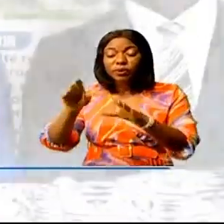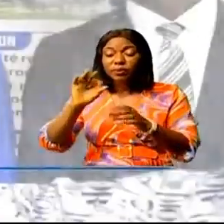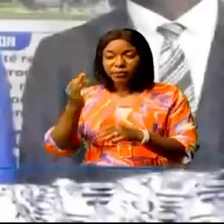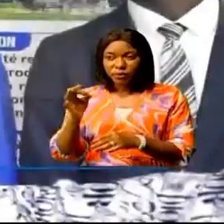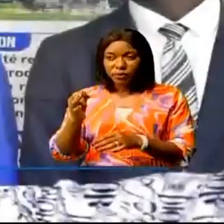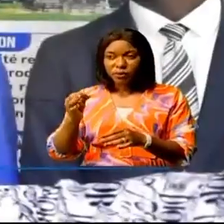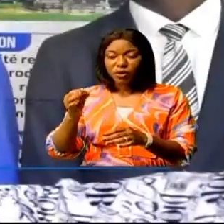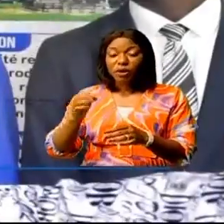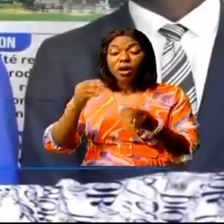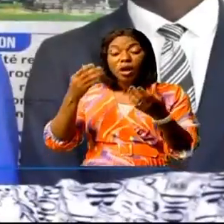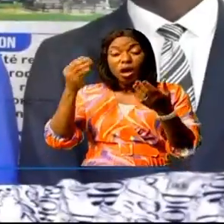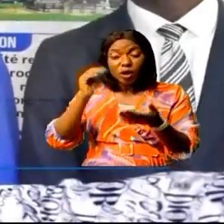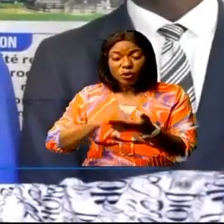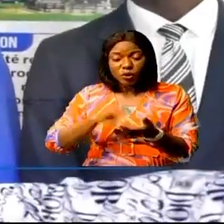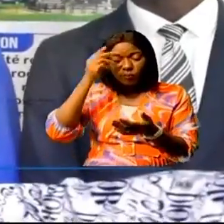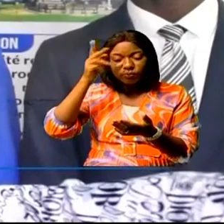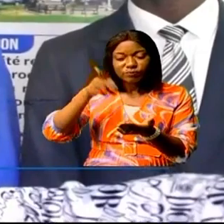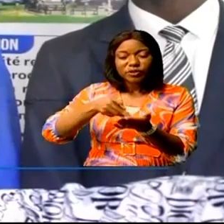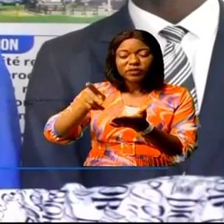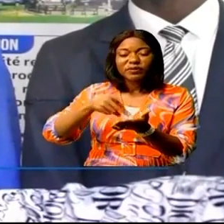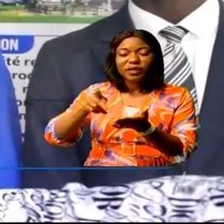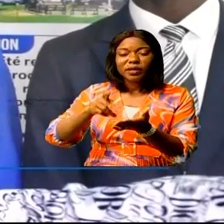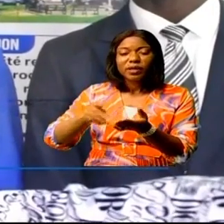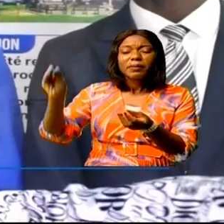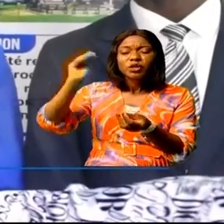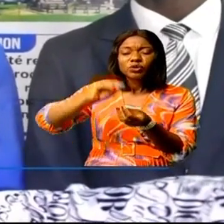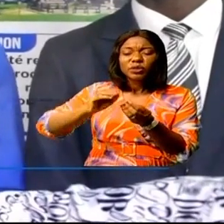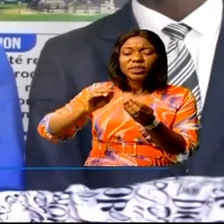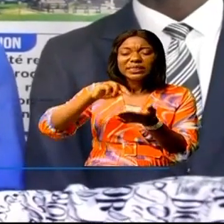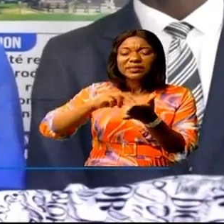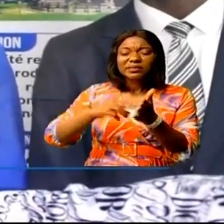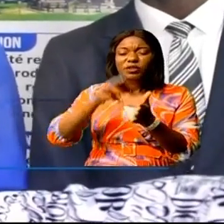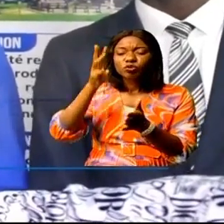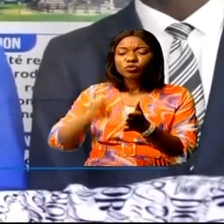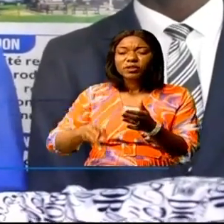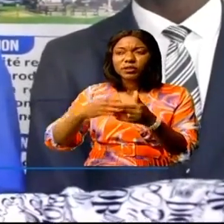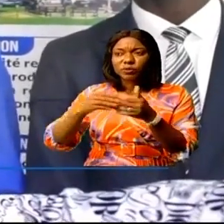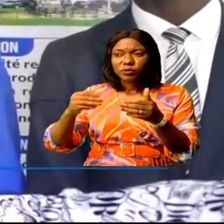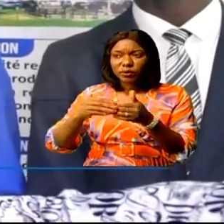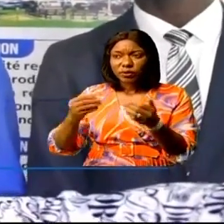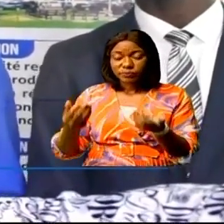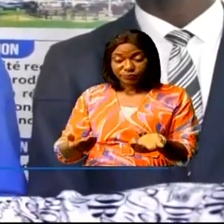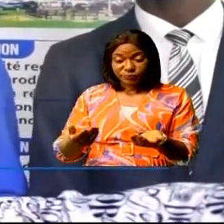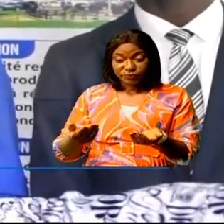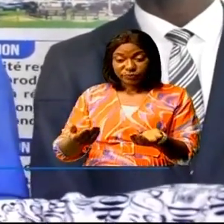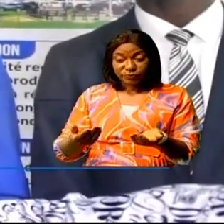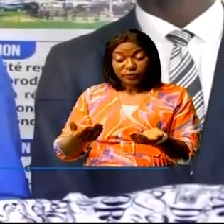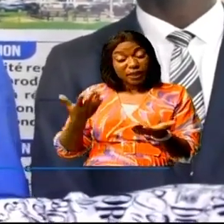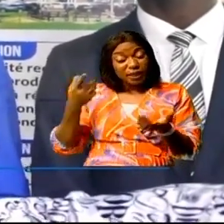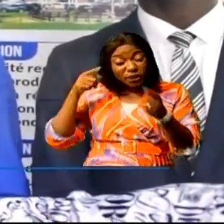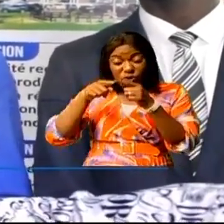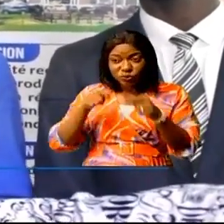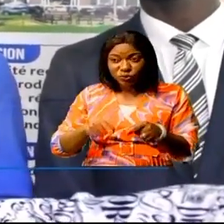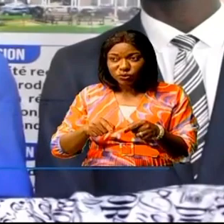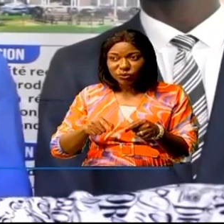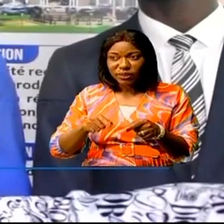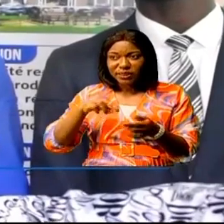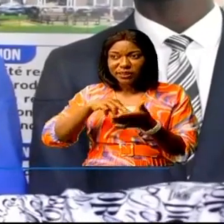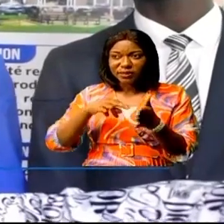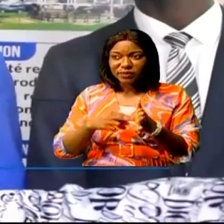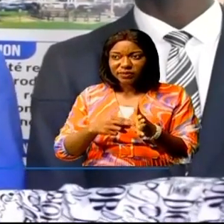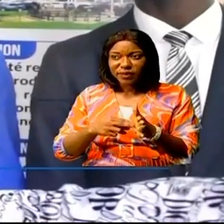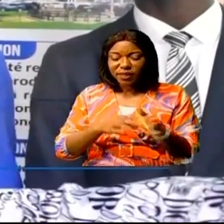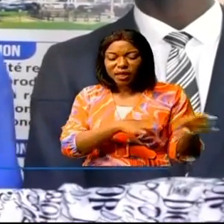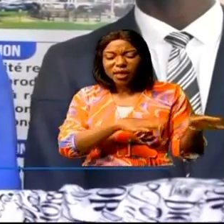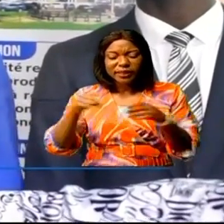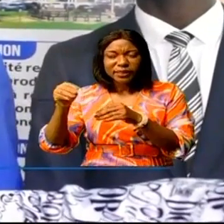transports. Aujourd'hui, les bus Transco qui viennent prendre les étudiants, d'habitude, de s'acquitter l'université à partir de 17h.